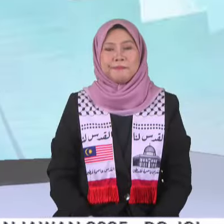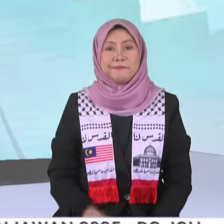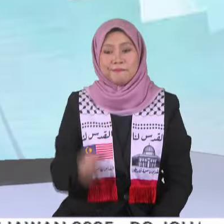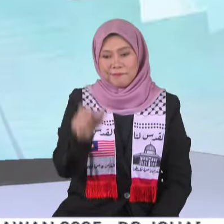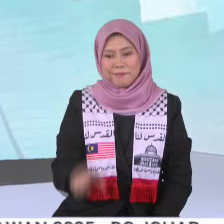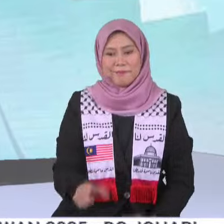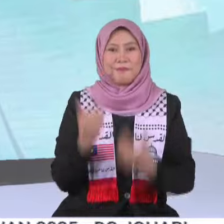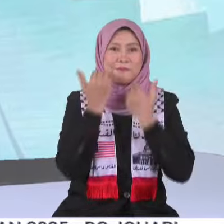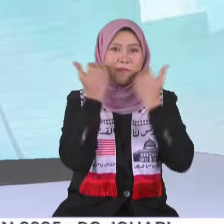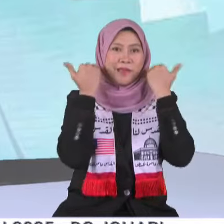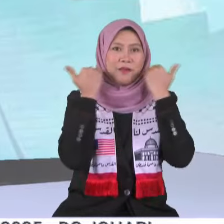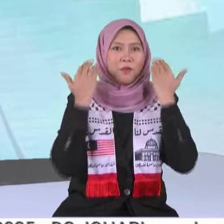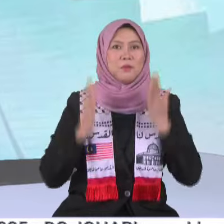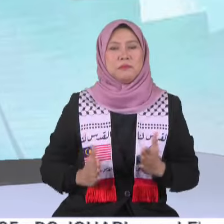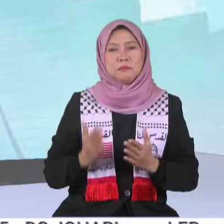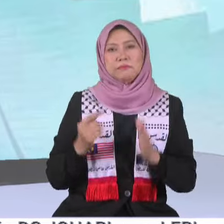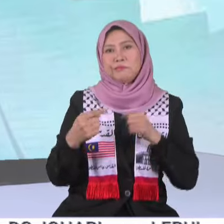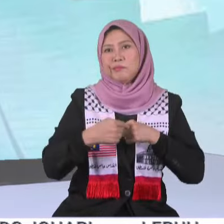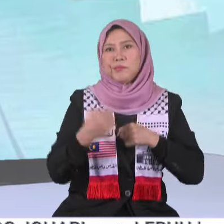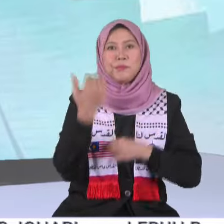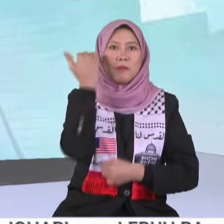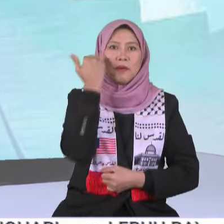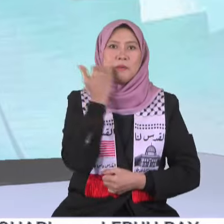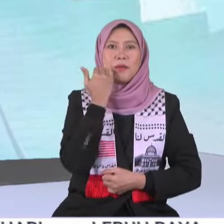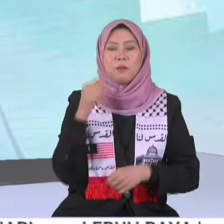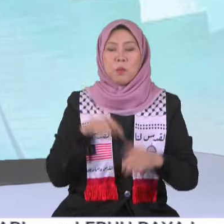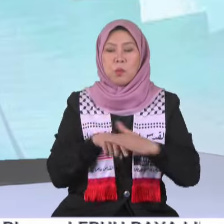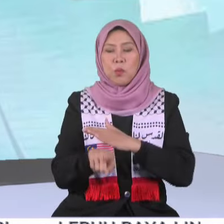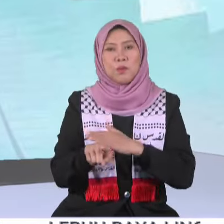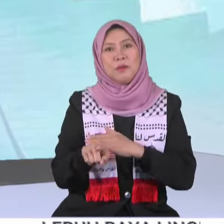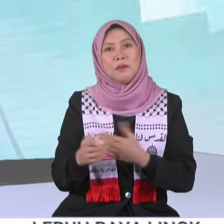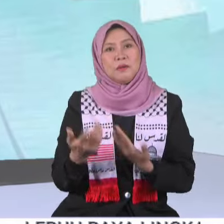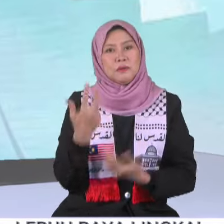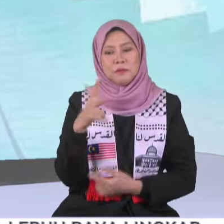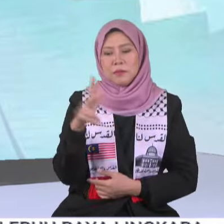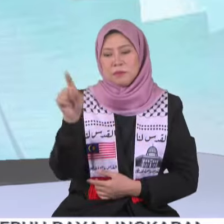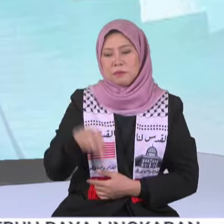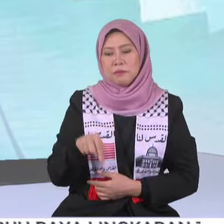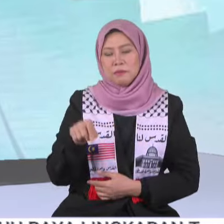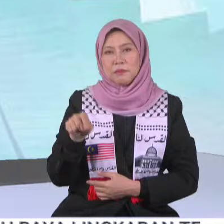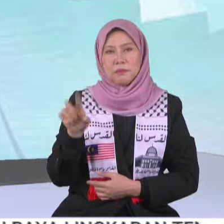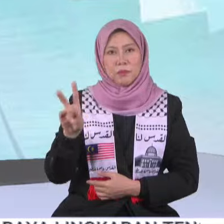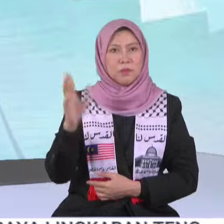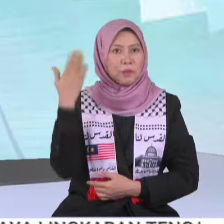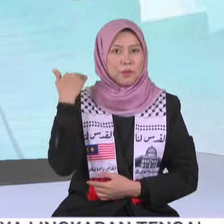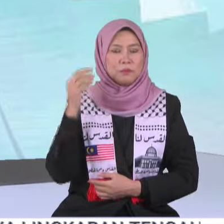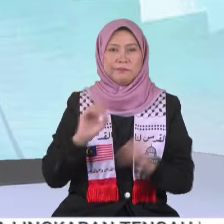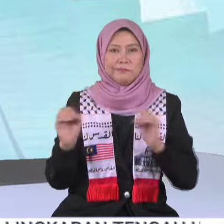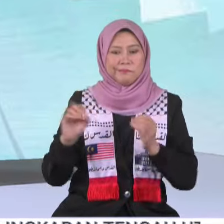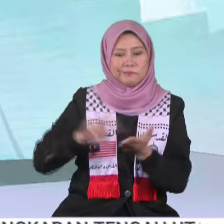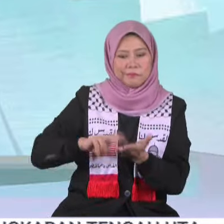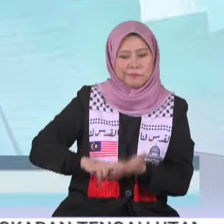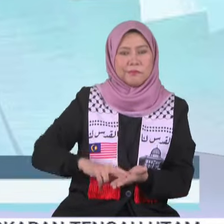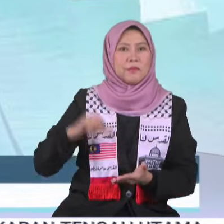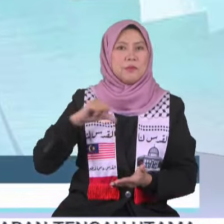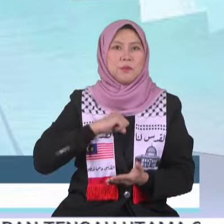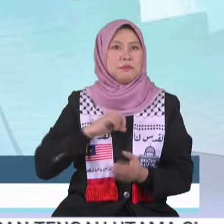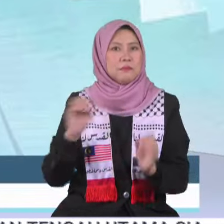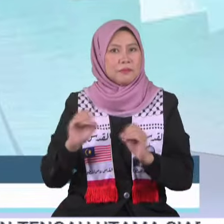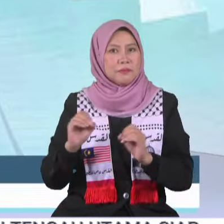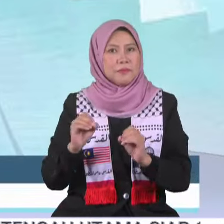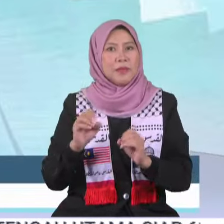Seorang penganggur didakwa di Mahkamah Magistrat atas tuduhan membunuh seorang lelaki 13 Julai lalu. Bagaimanapun, tiada pengakuan direkodkan daripada